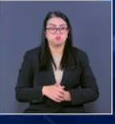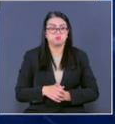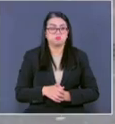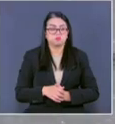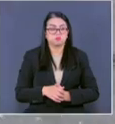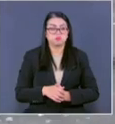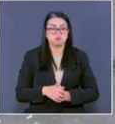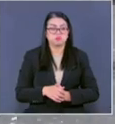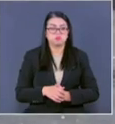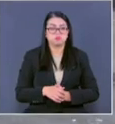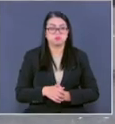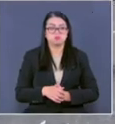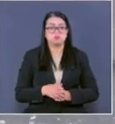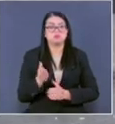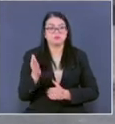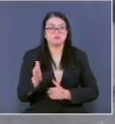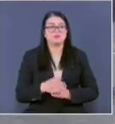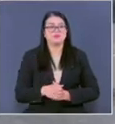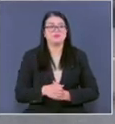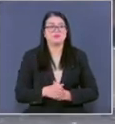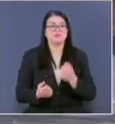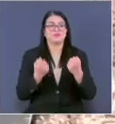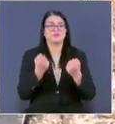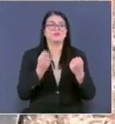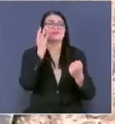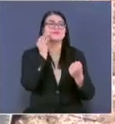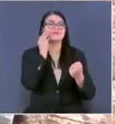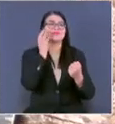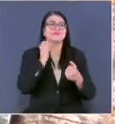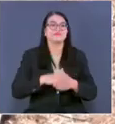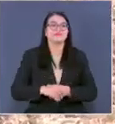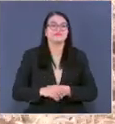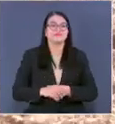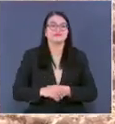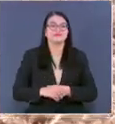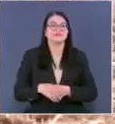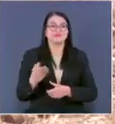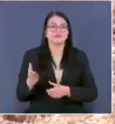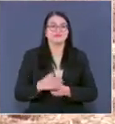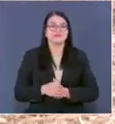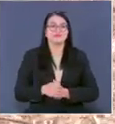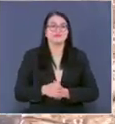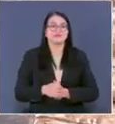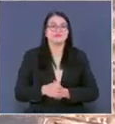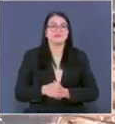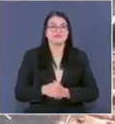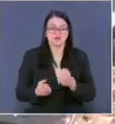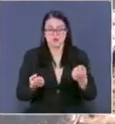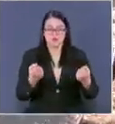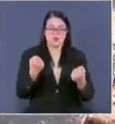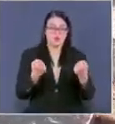คุณผู้ชมครับไปดูเอาอันนี้ดีกว่ารถยนต์ประดิษฐ์ดีกว่าสบายใจดีที่จอแดงเนี่ยนี่ฮะโอ้โห